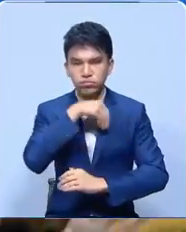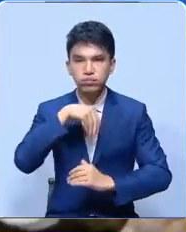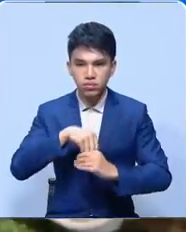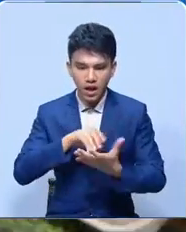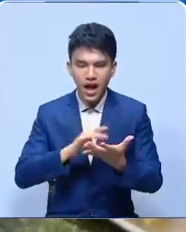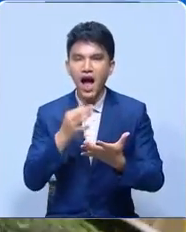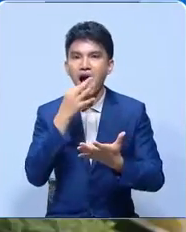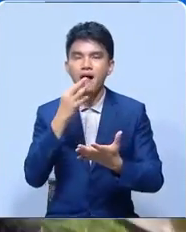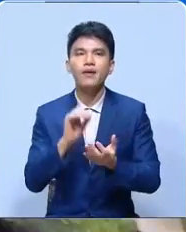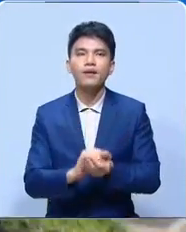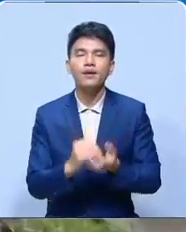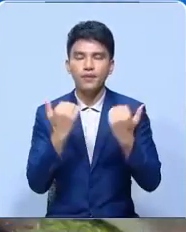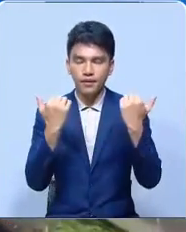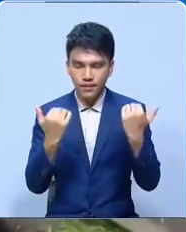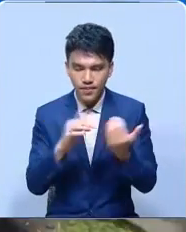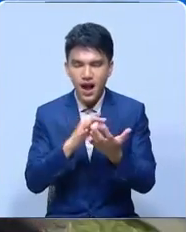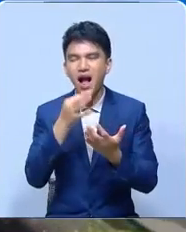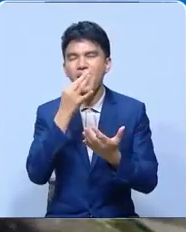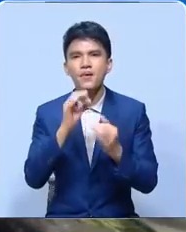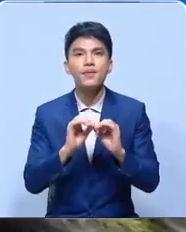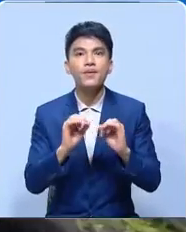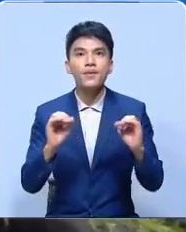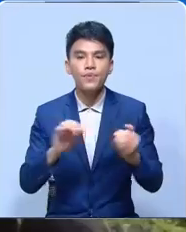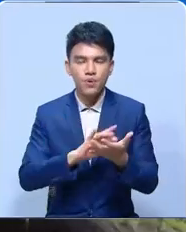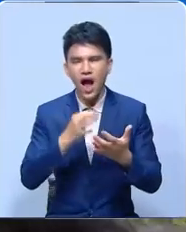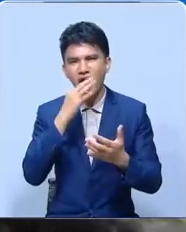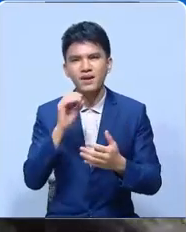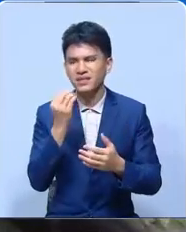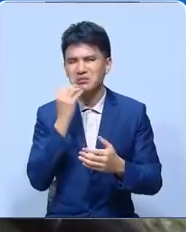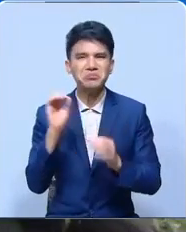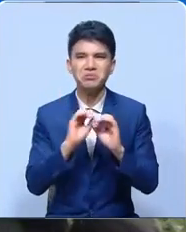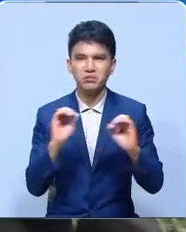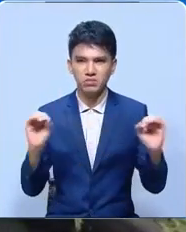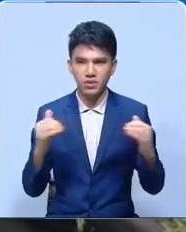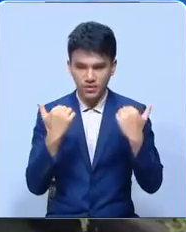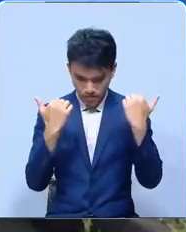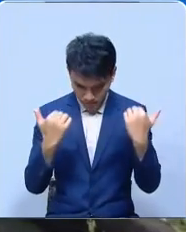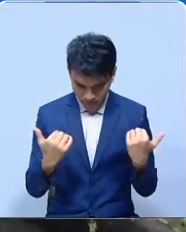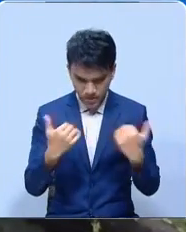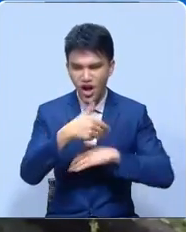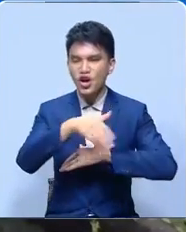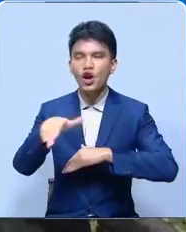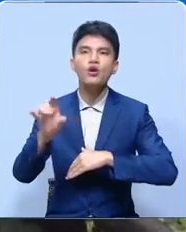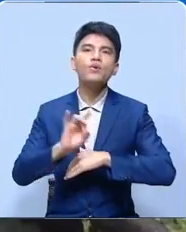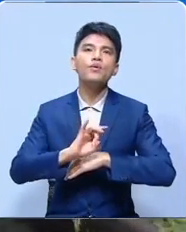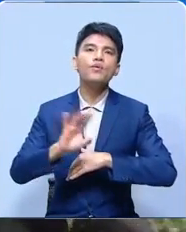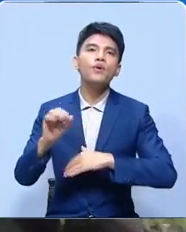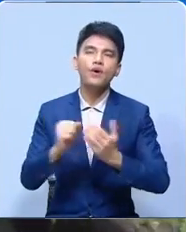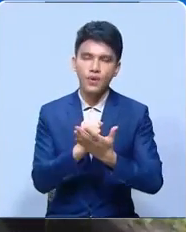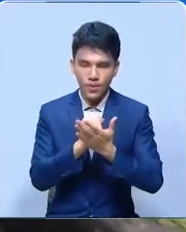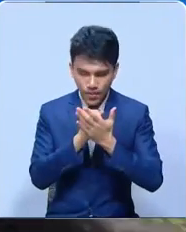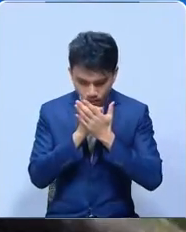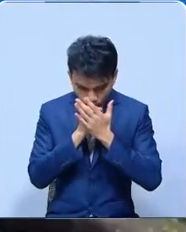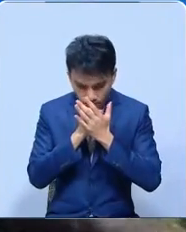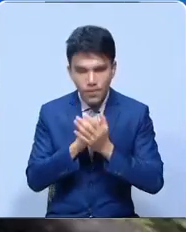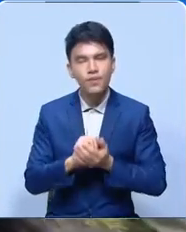างไม่กินบ้างส่วนมาก ไม่กินไม่กิน เดือนแล้ว ตอนนี้เขาให้ยามาแล้วแต่ไม่กิน ใช่แต่ไม่กินแต่มันก็ไปอัดแต่ยาข้างนอกมาไปเสพเสพแล้วมันก็หลอนตัวเอง